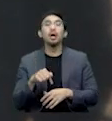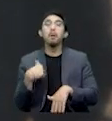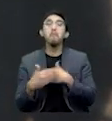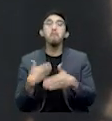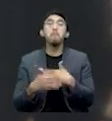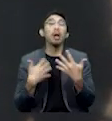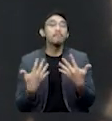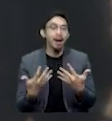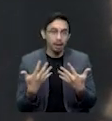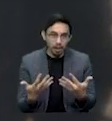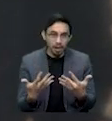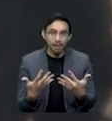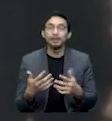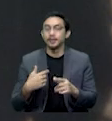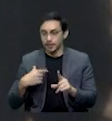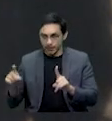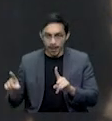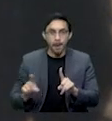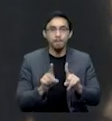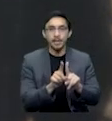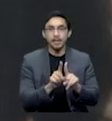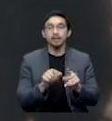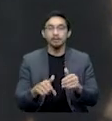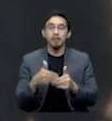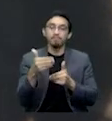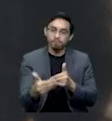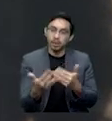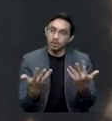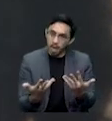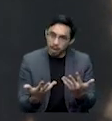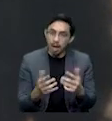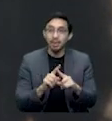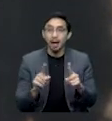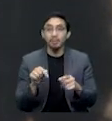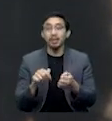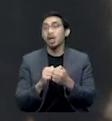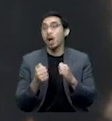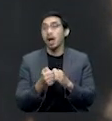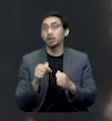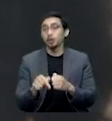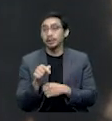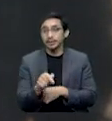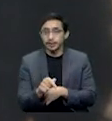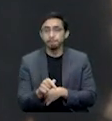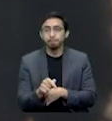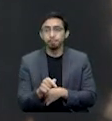pendampingan RPA ini yang kami lakukan, tahapan seperti apa. Akan tetapi dari kasus ini kami melihat bahwa